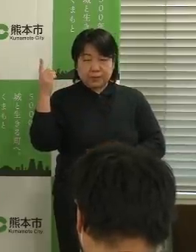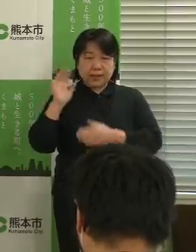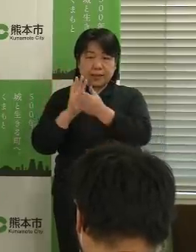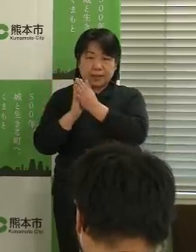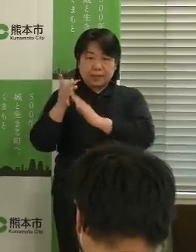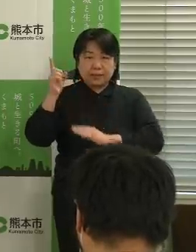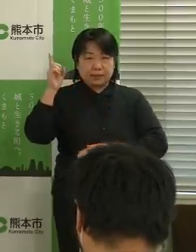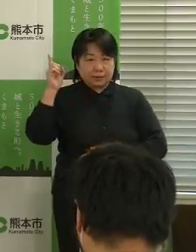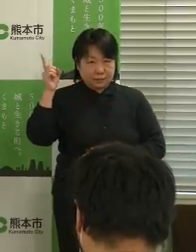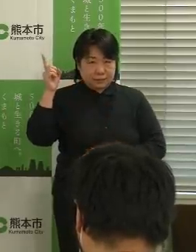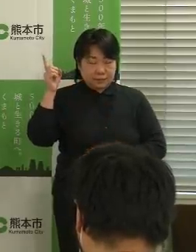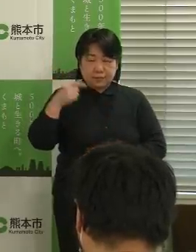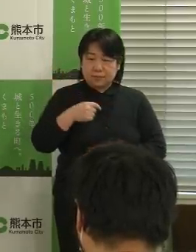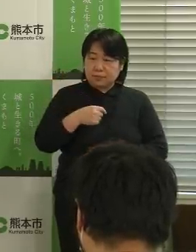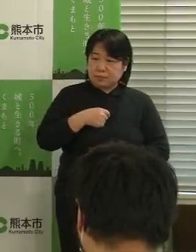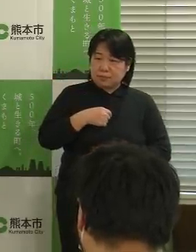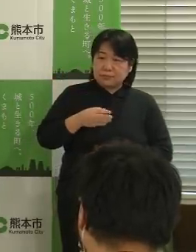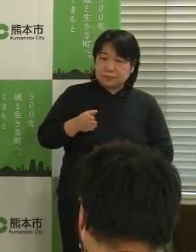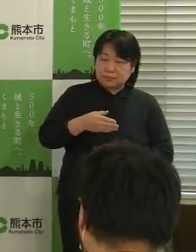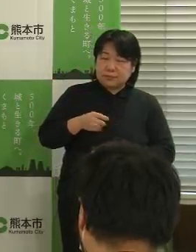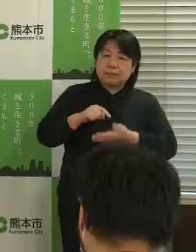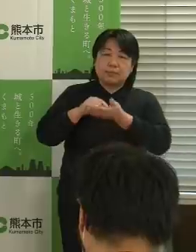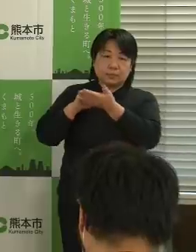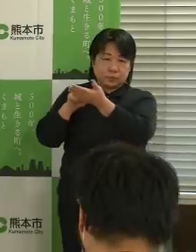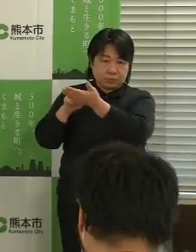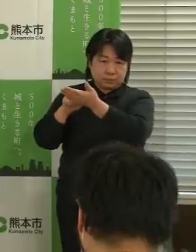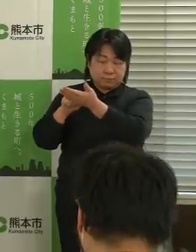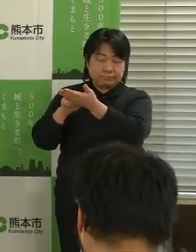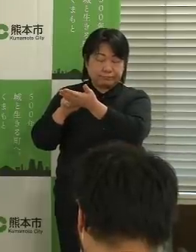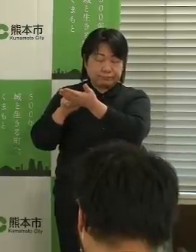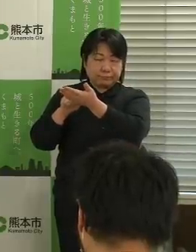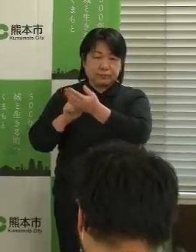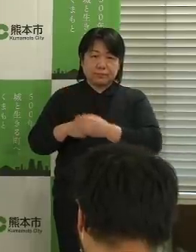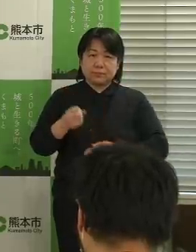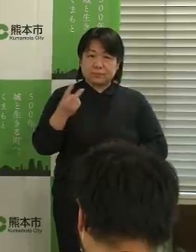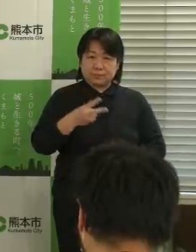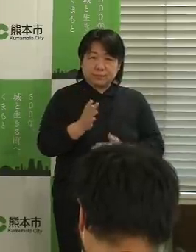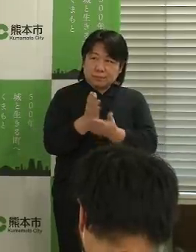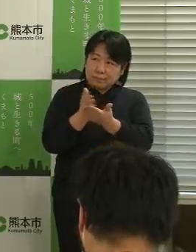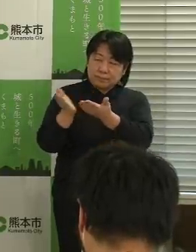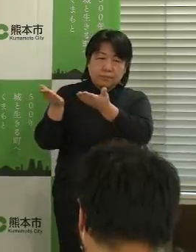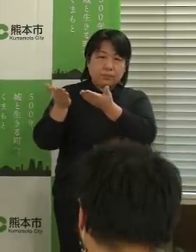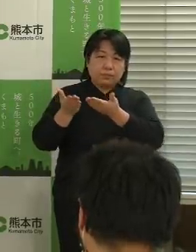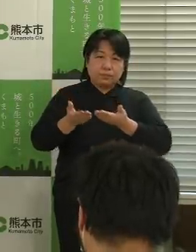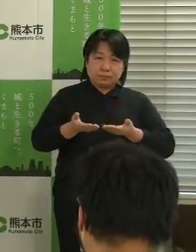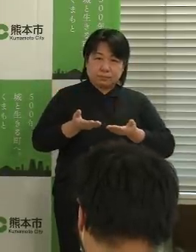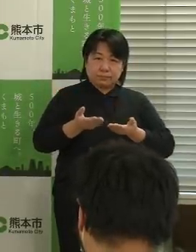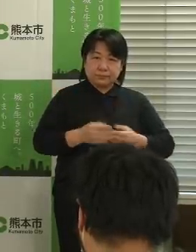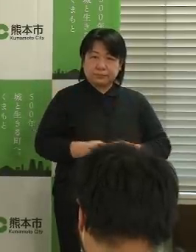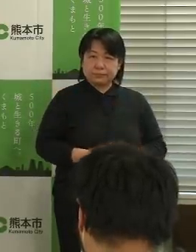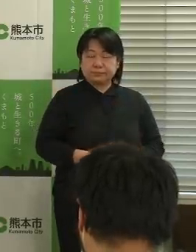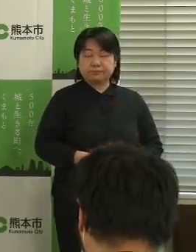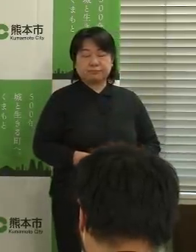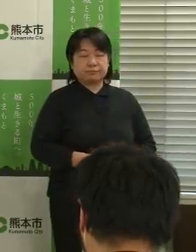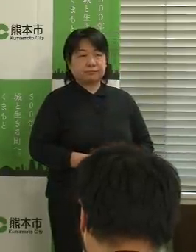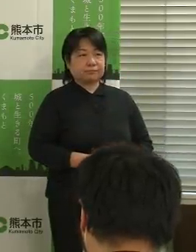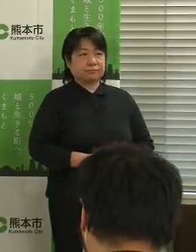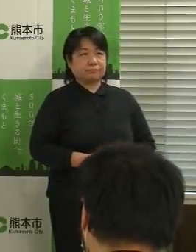の方に私の方から要請をするということで、またご判断をいただくことになろうかというふうに思います